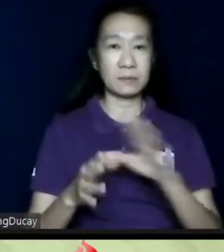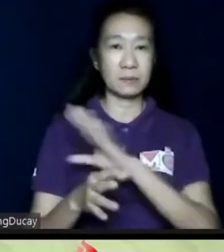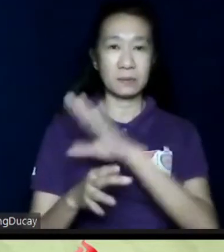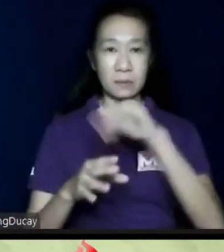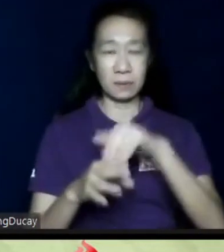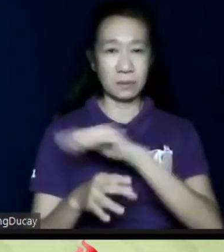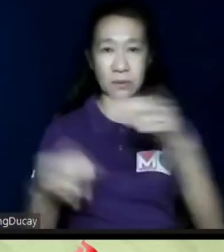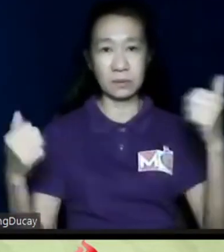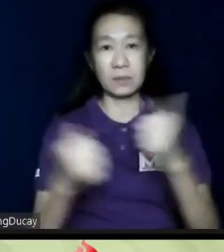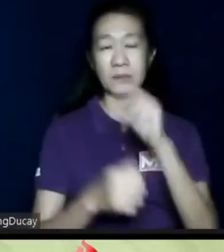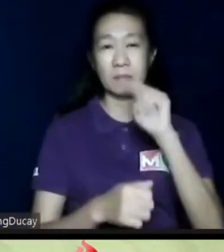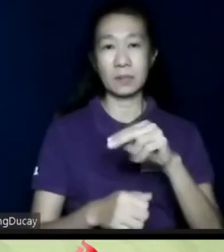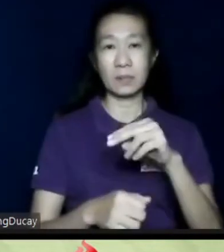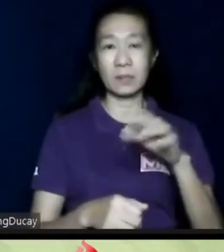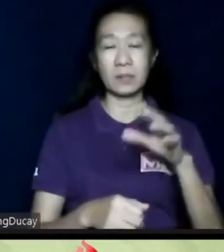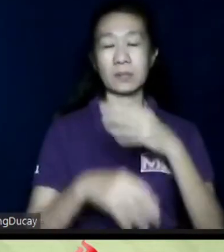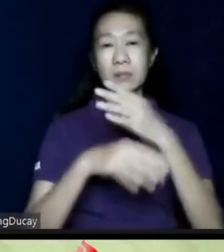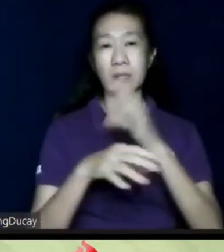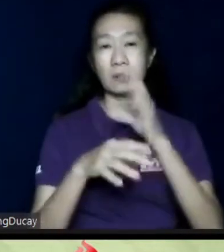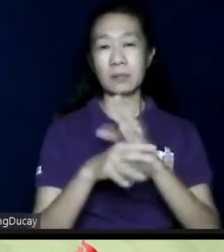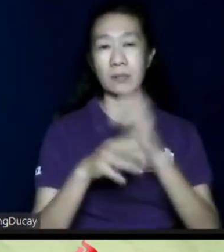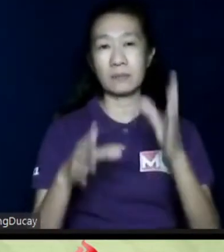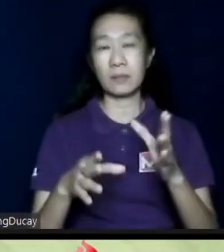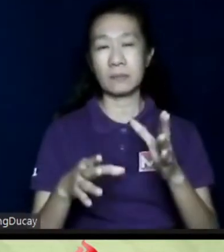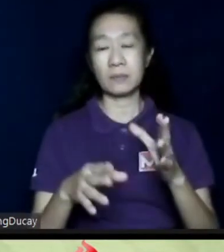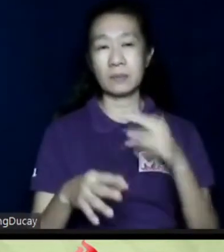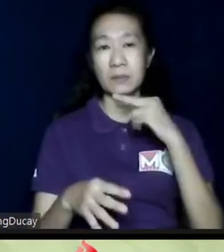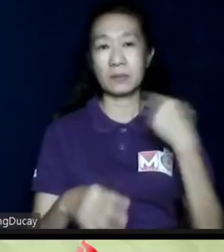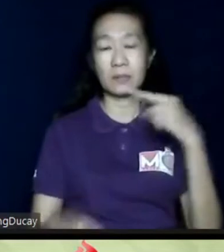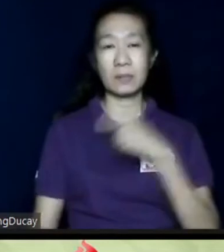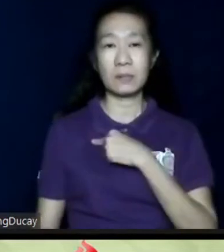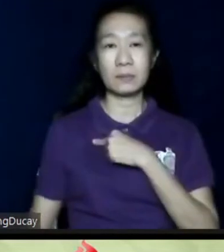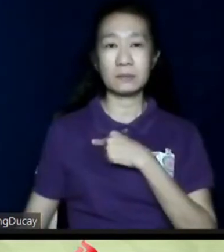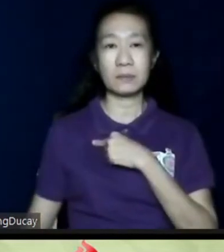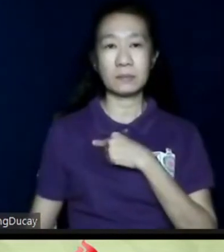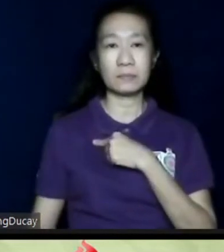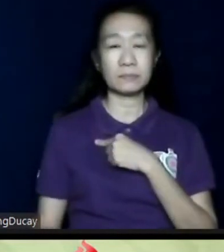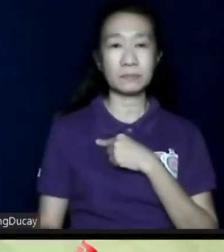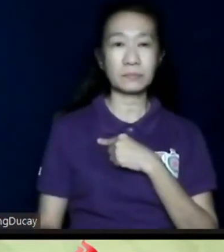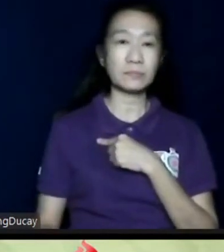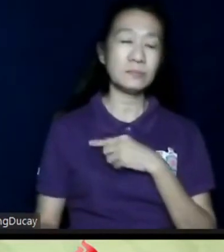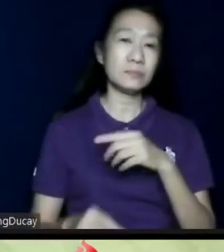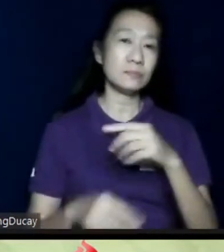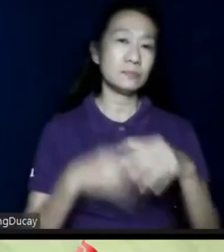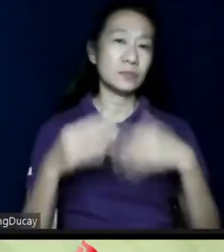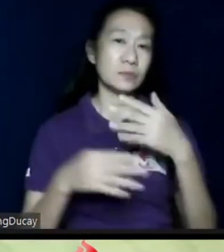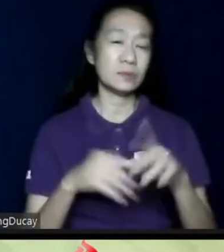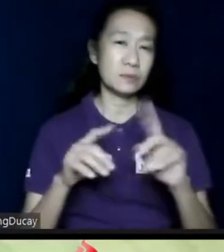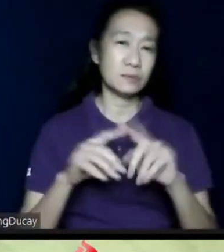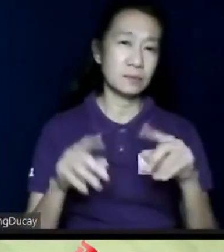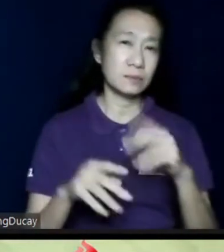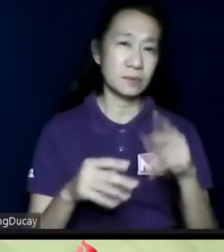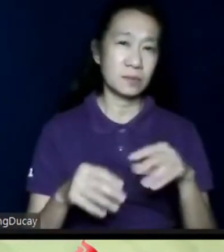dahil kailangan creative kayo. Huwag naman po tayo gagawa sa toilet paper, gagawa tayo ng iba-ibang project, tapos